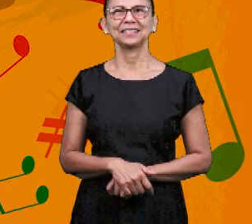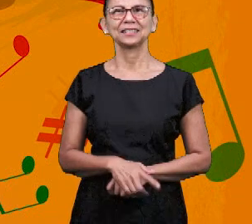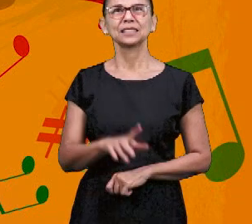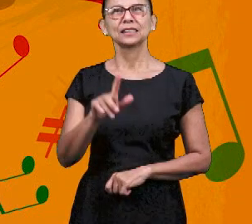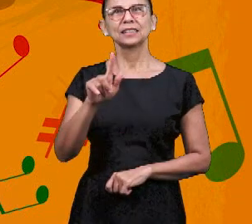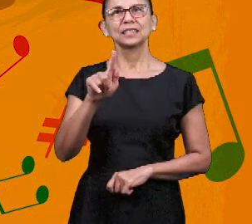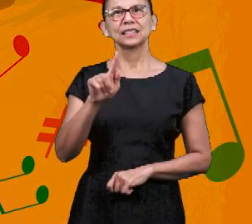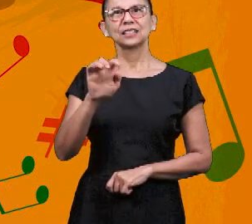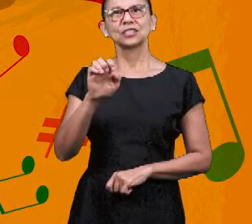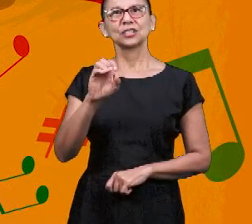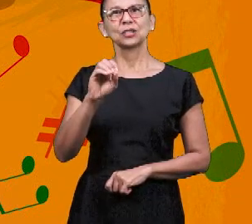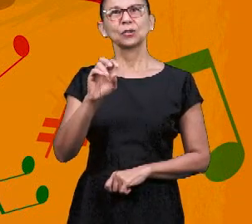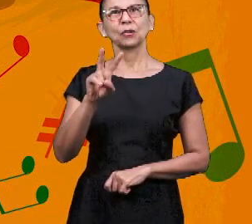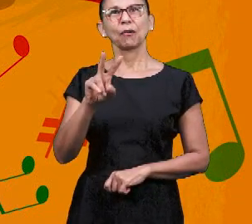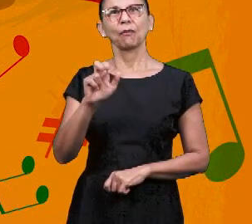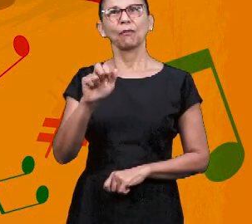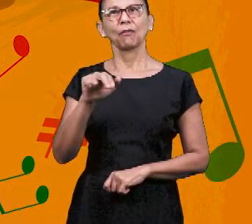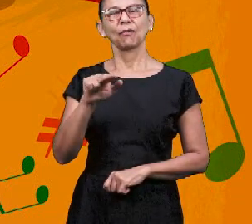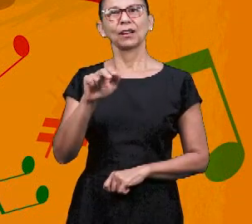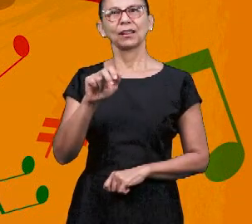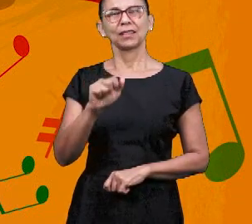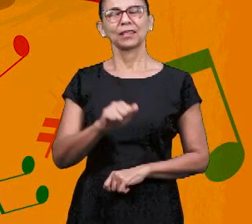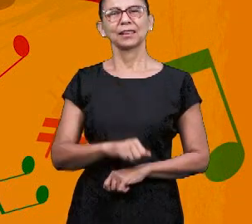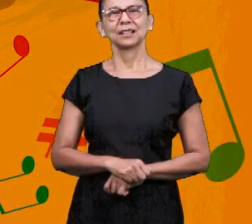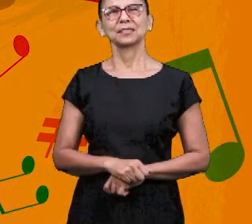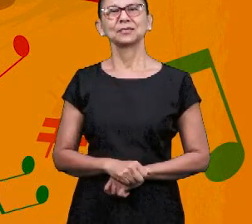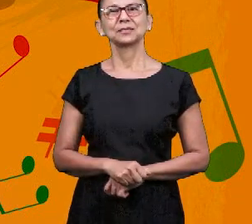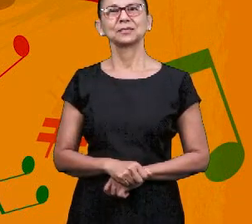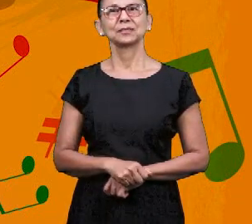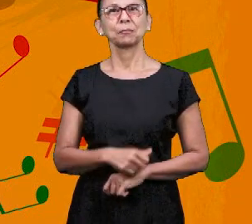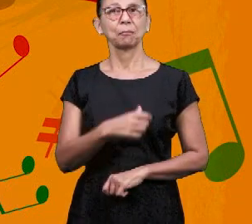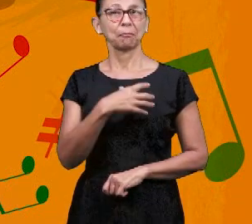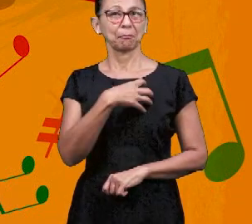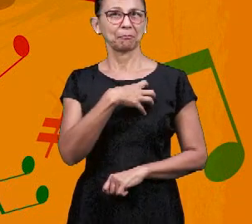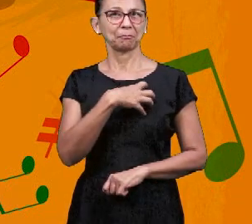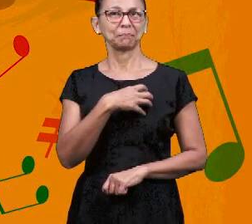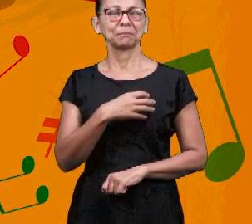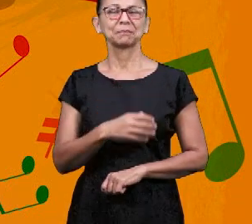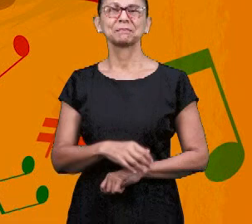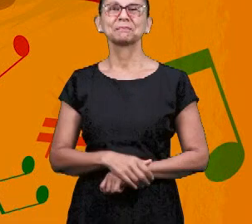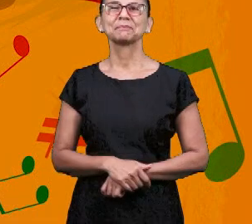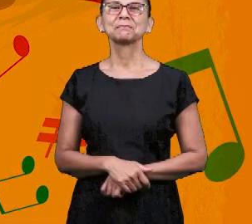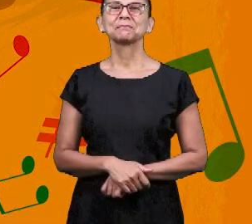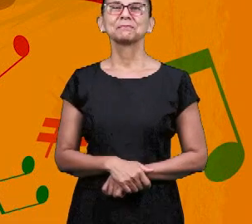l'adolescente Giovanna Carvalho d'Itabuna, Bahia.